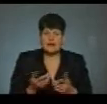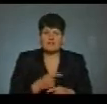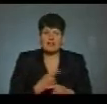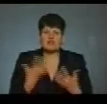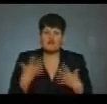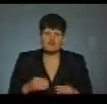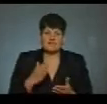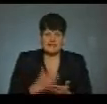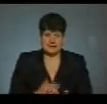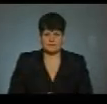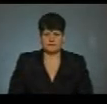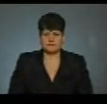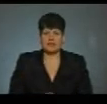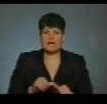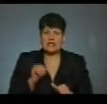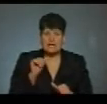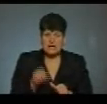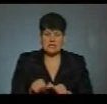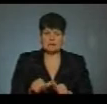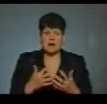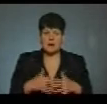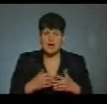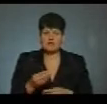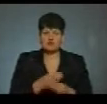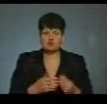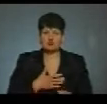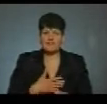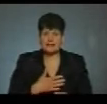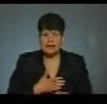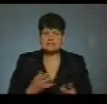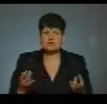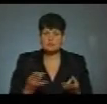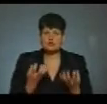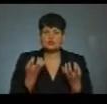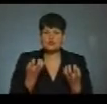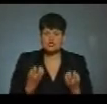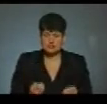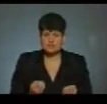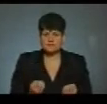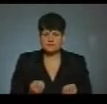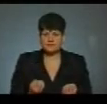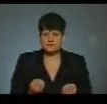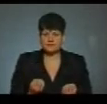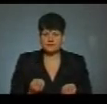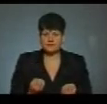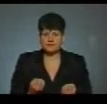є. Крім апаратів штучної вентиляції, необхідно було, і ми вже на сьогоднішній день придбали,